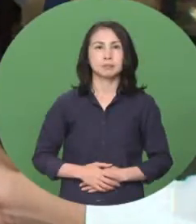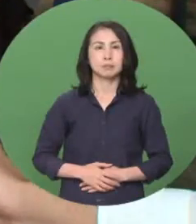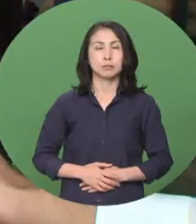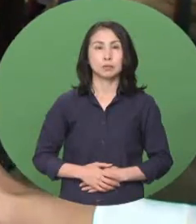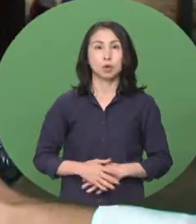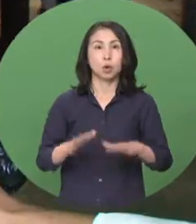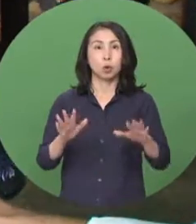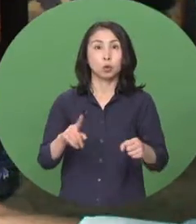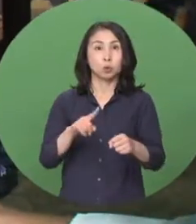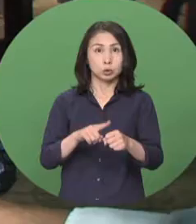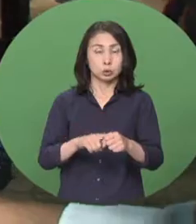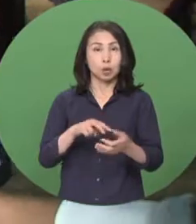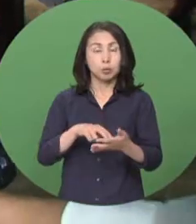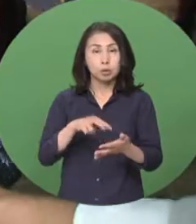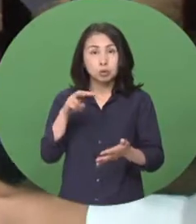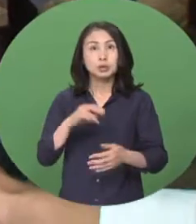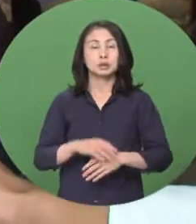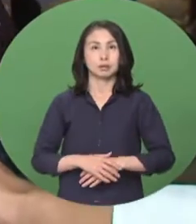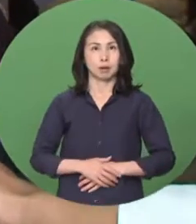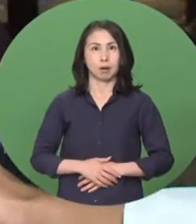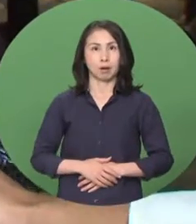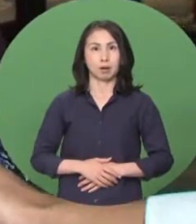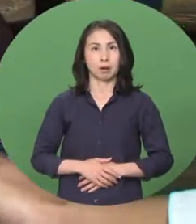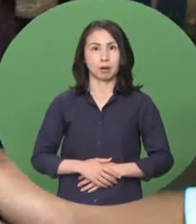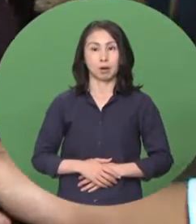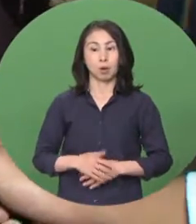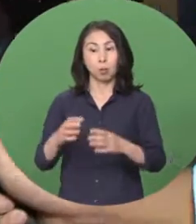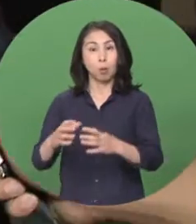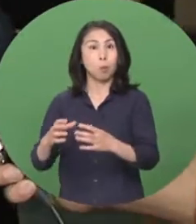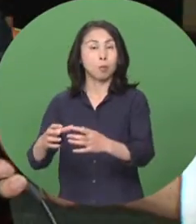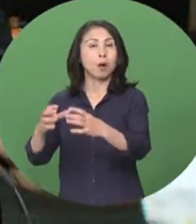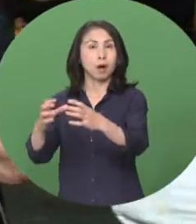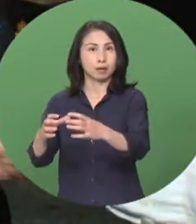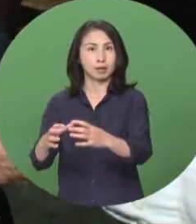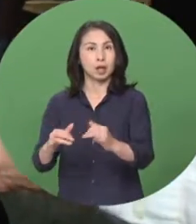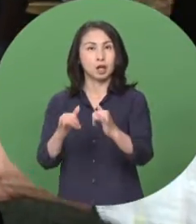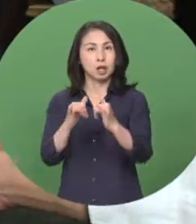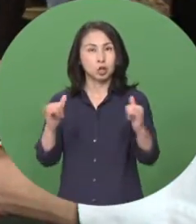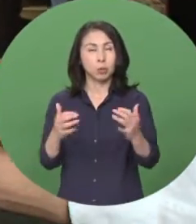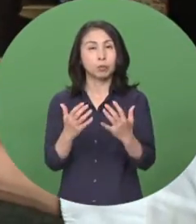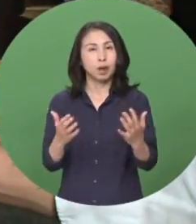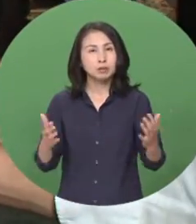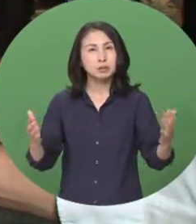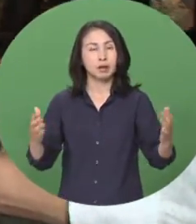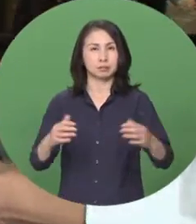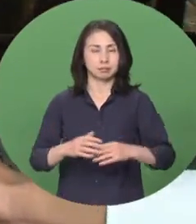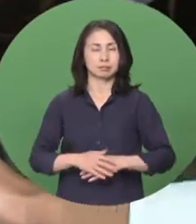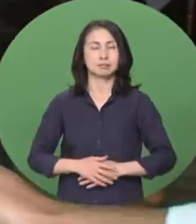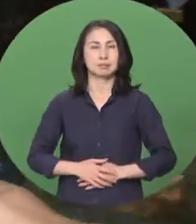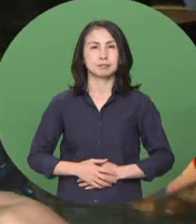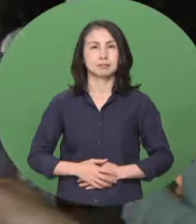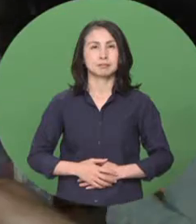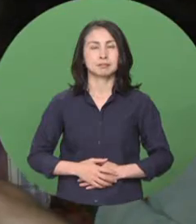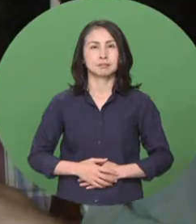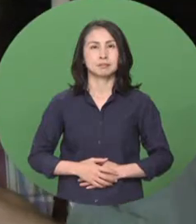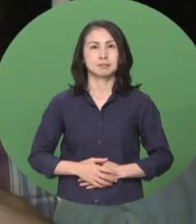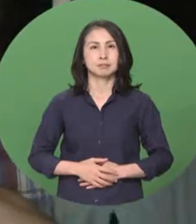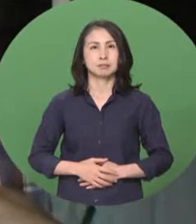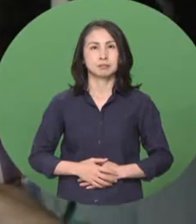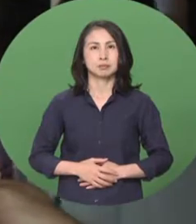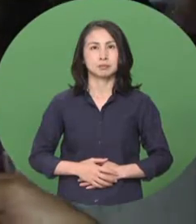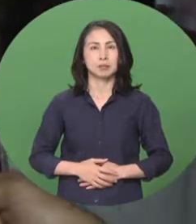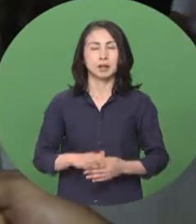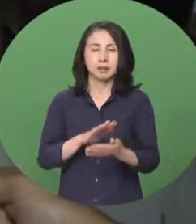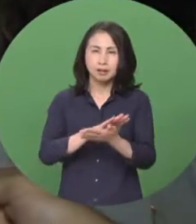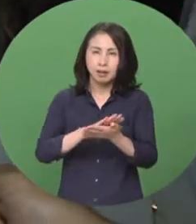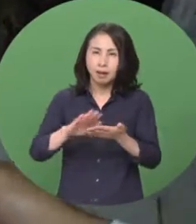今年はびっくりした。もうこれもいっぱい増えて、人も増えてるから、うん。 いや